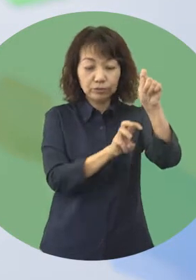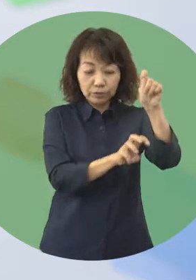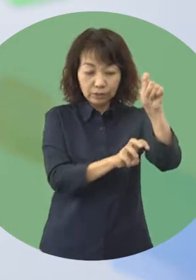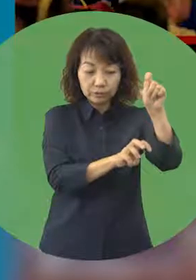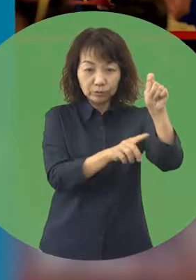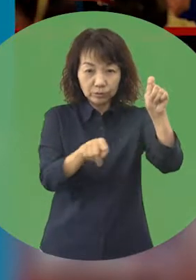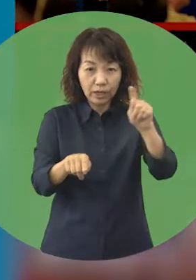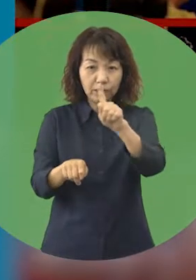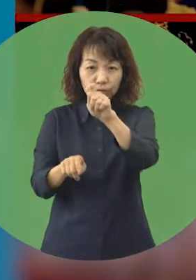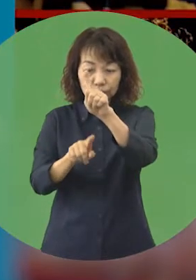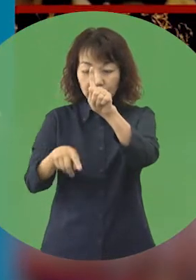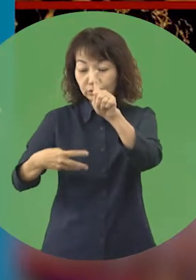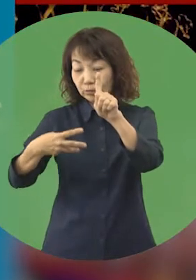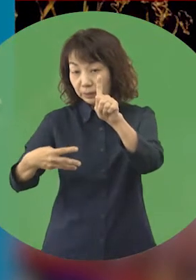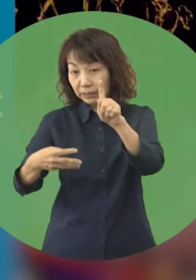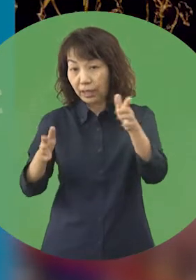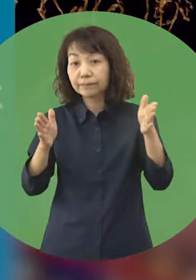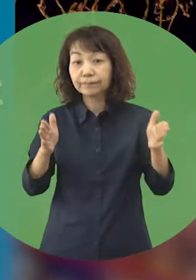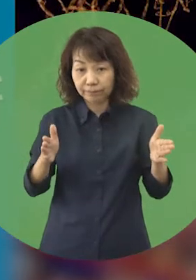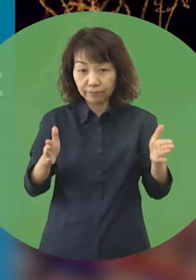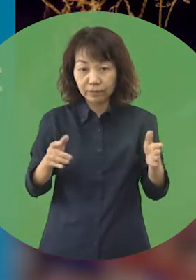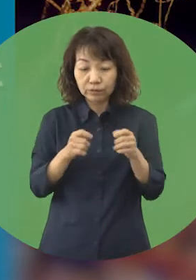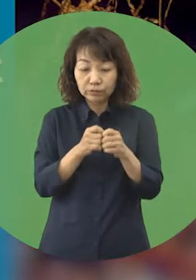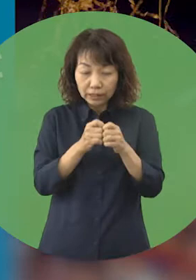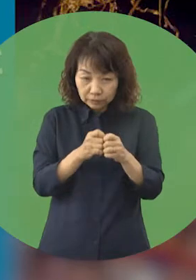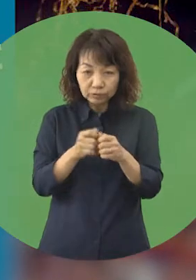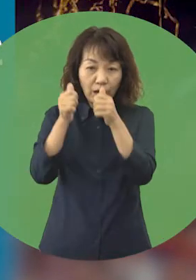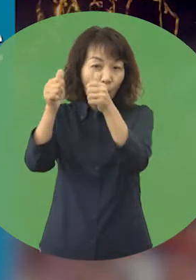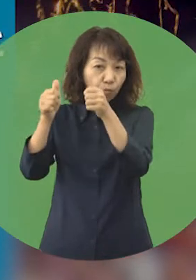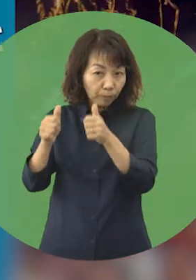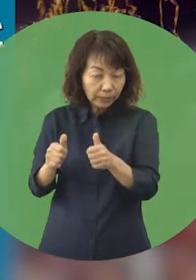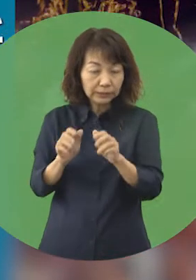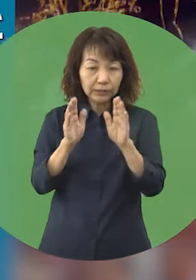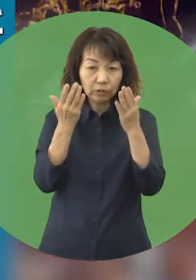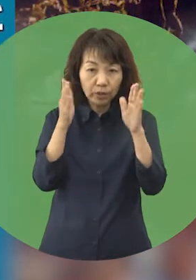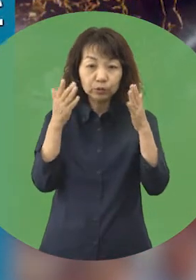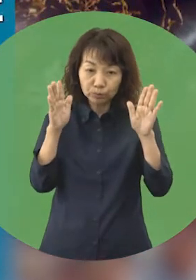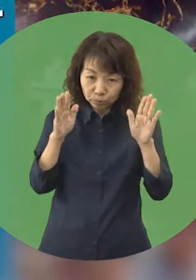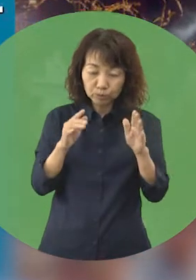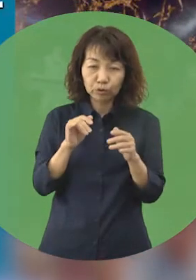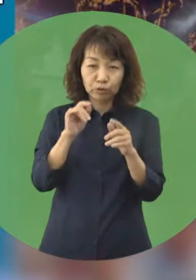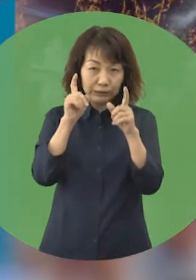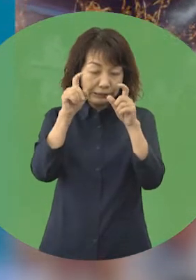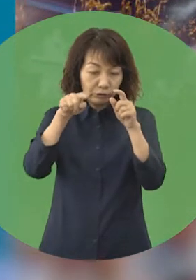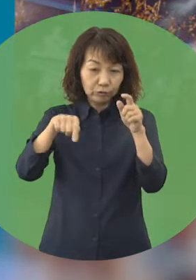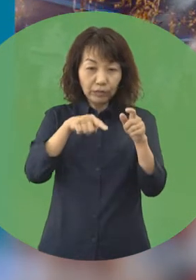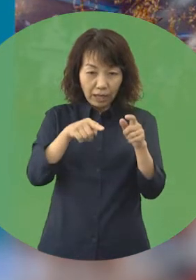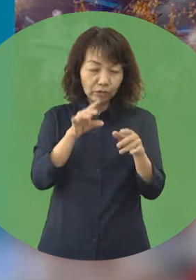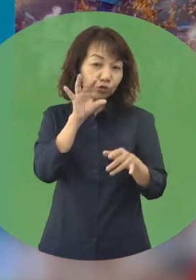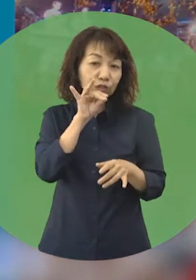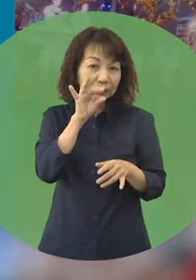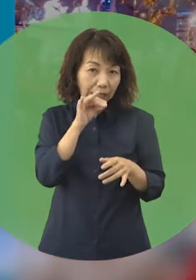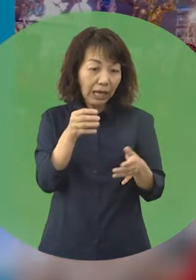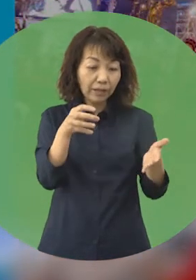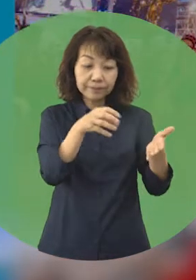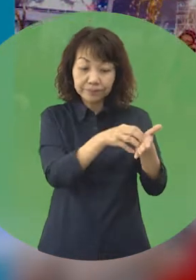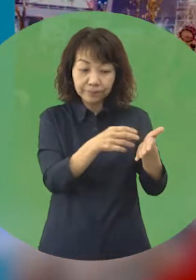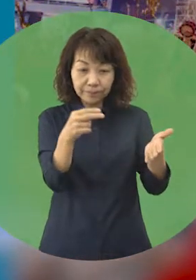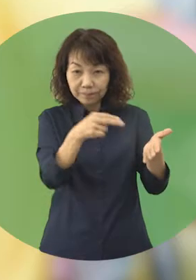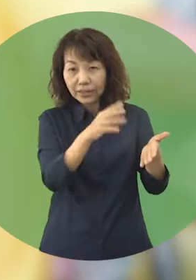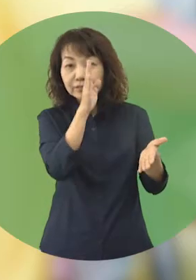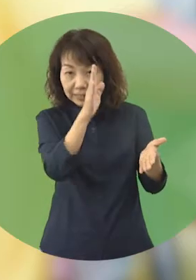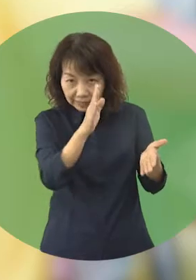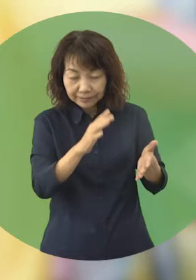日です。詳細は大会ホームページや Facebook、Instagram、Twitter で公開しているので、ぜひぜひチェックしてみてください